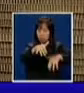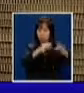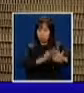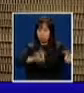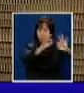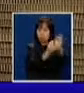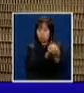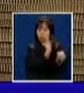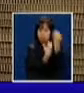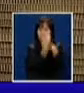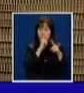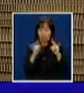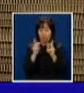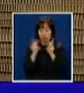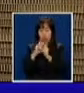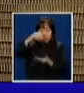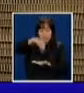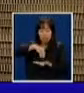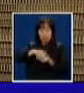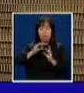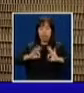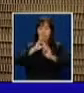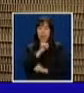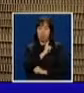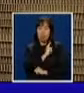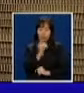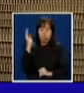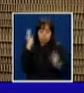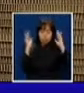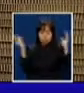ตร.จะเป็นช่องทางสำคัญในการที่พี่น้องประชาชนจะมีส่วนร่วมกับตำรวจได้